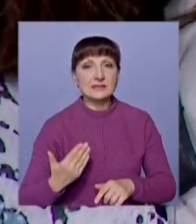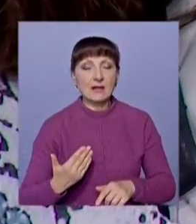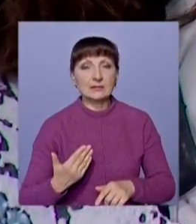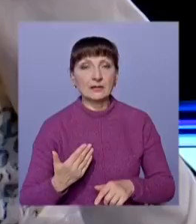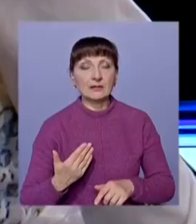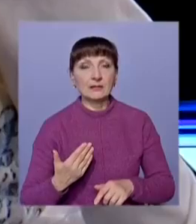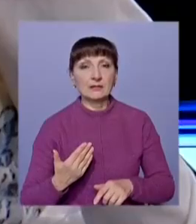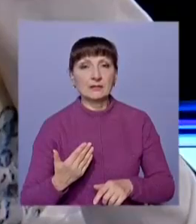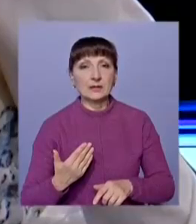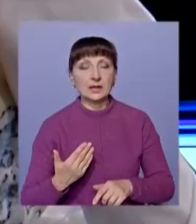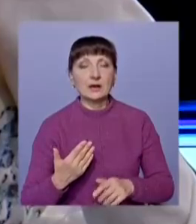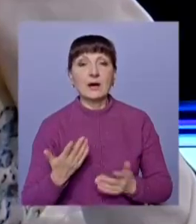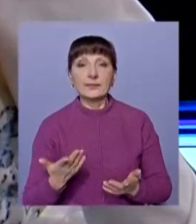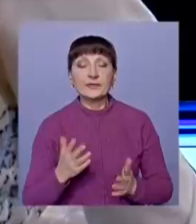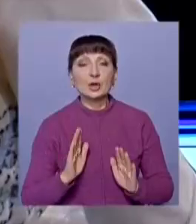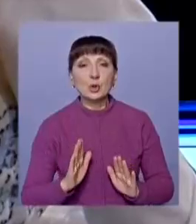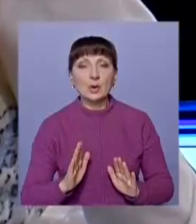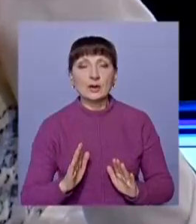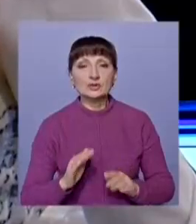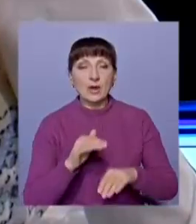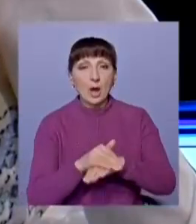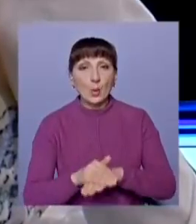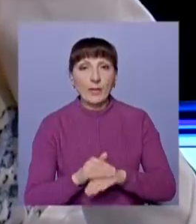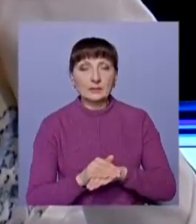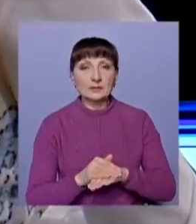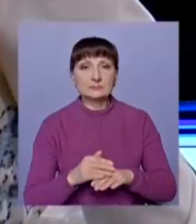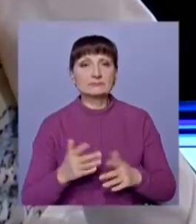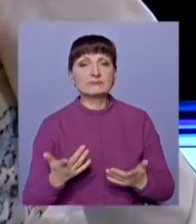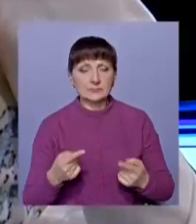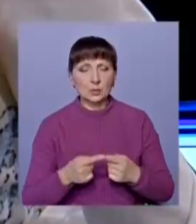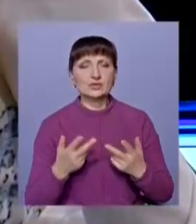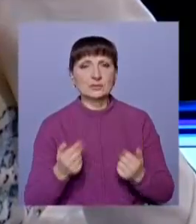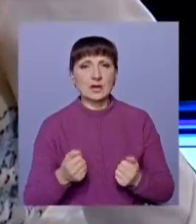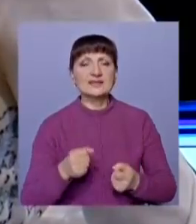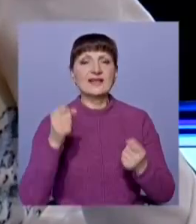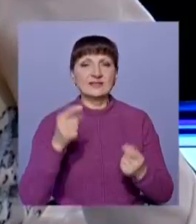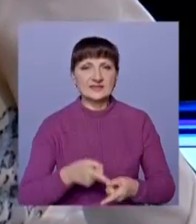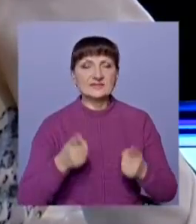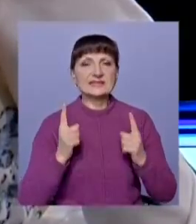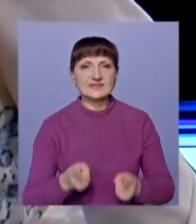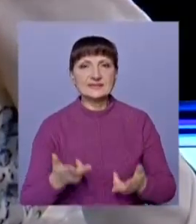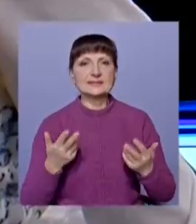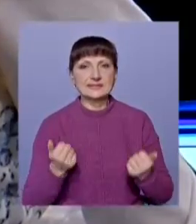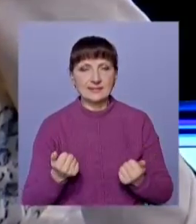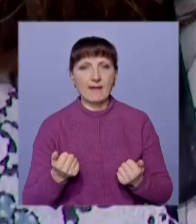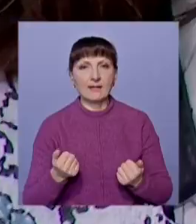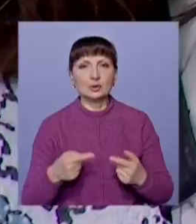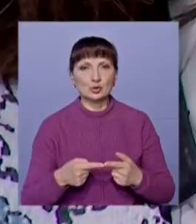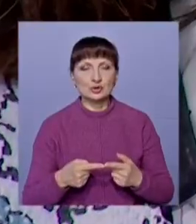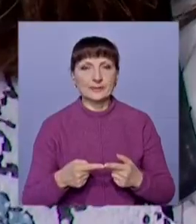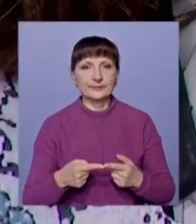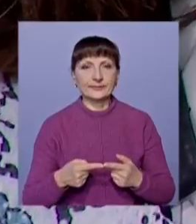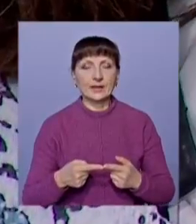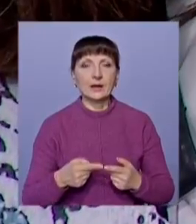она... Речь идет только лишь о том, чтобы аргументы были действительно весомыми и соответствовали действительности. Вот это действительно есть